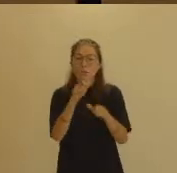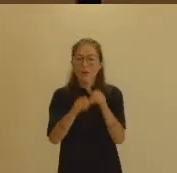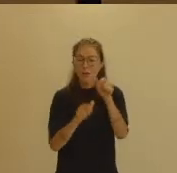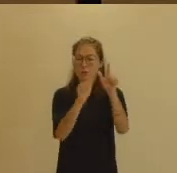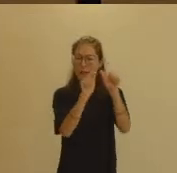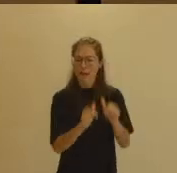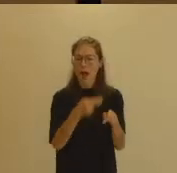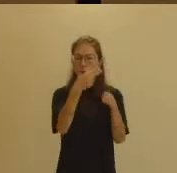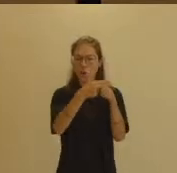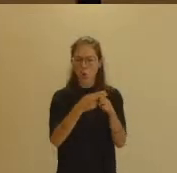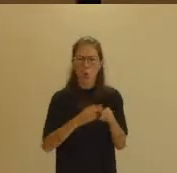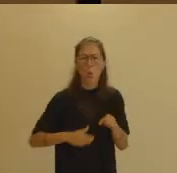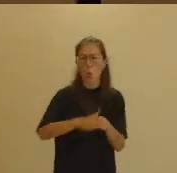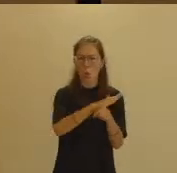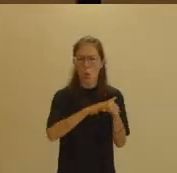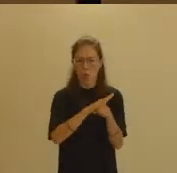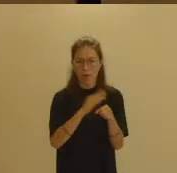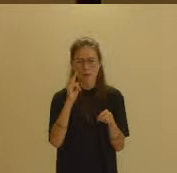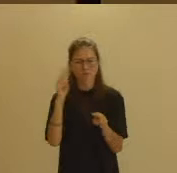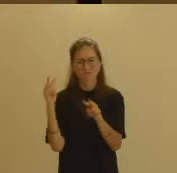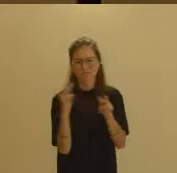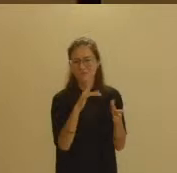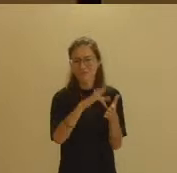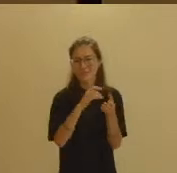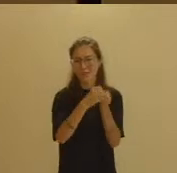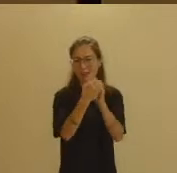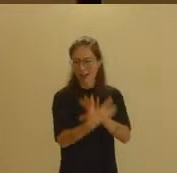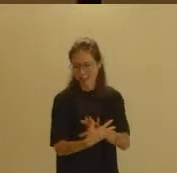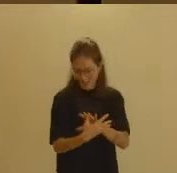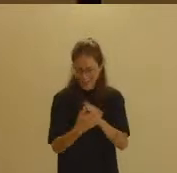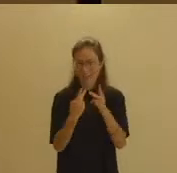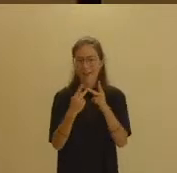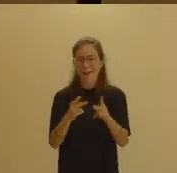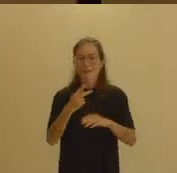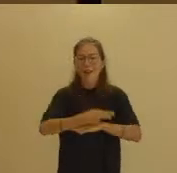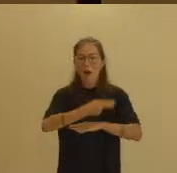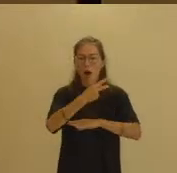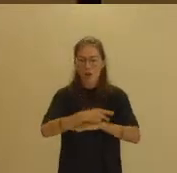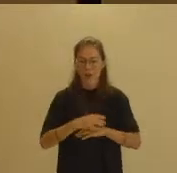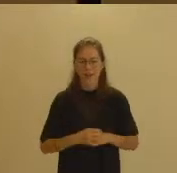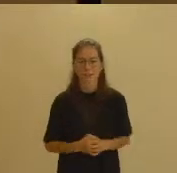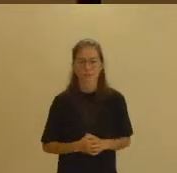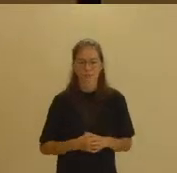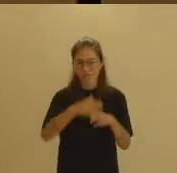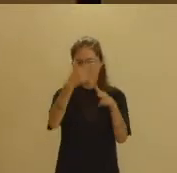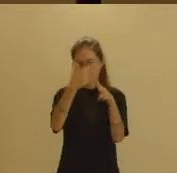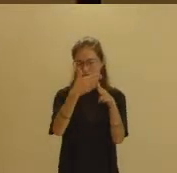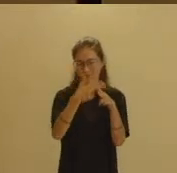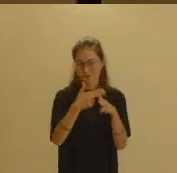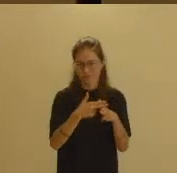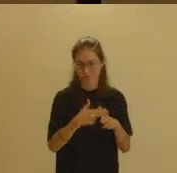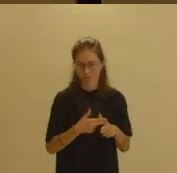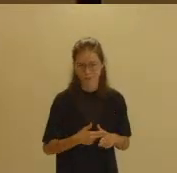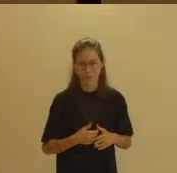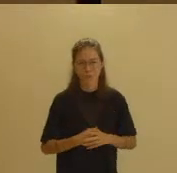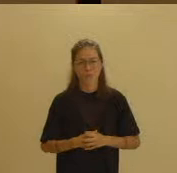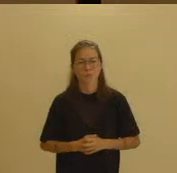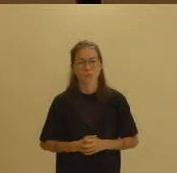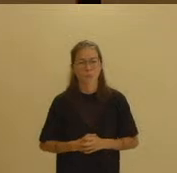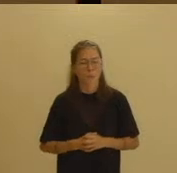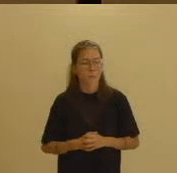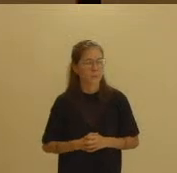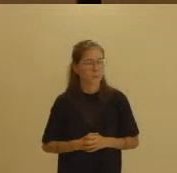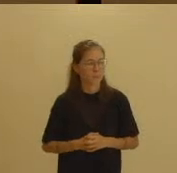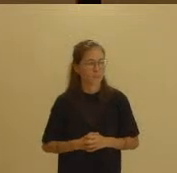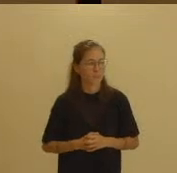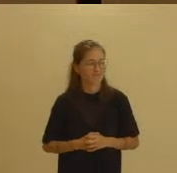Essénaro, Madame Kérigue Cotenson, Madame Butori, Monsieur Irasusta, Madame